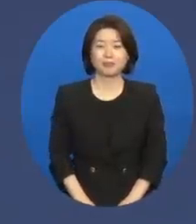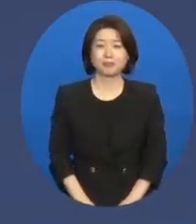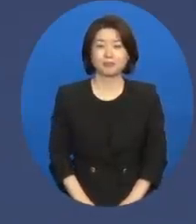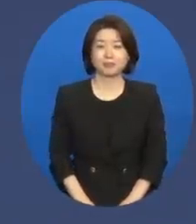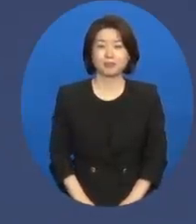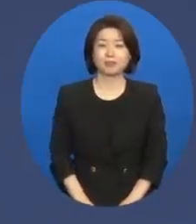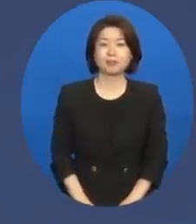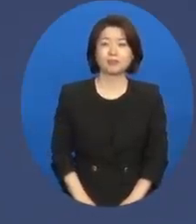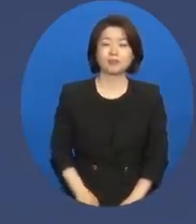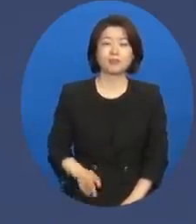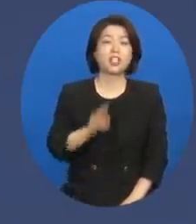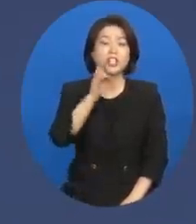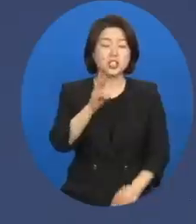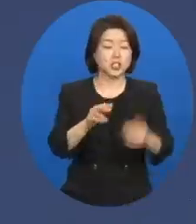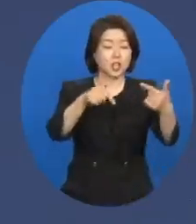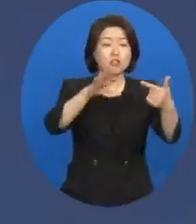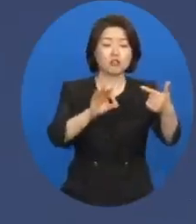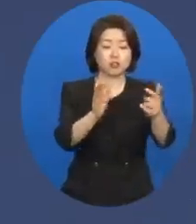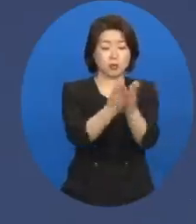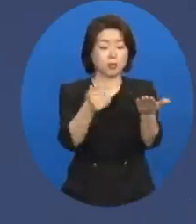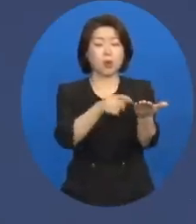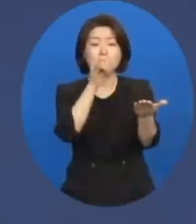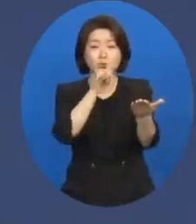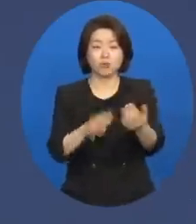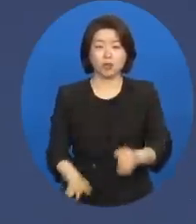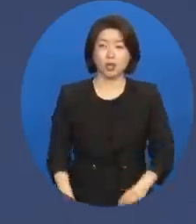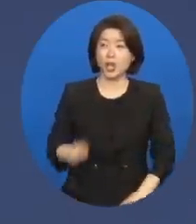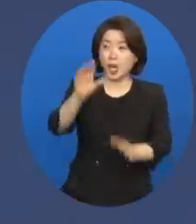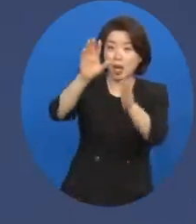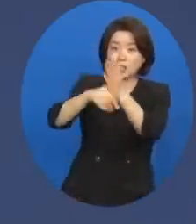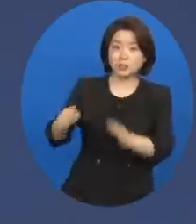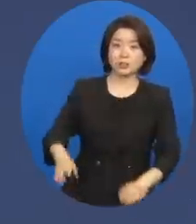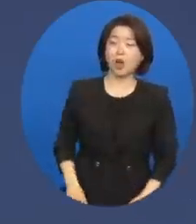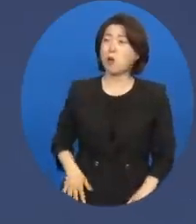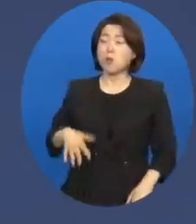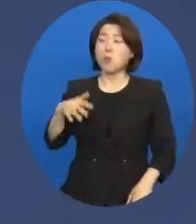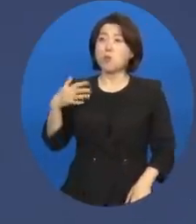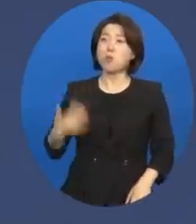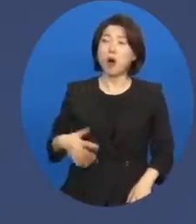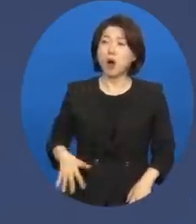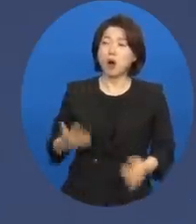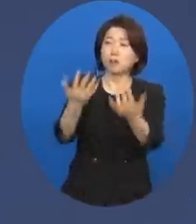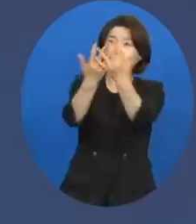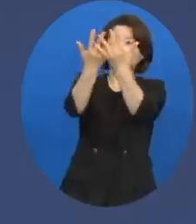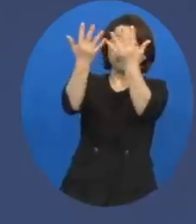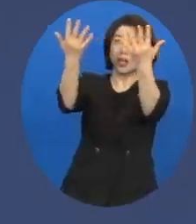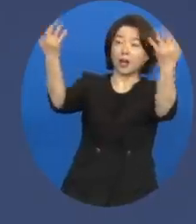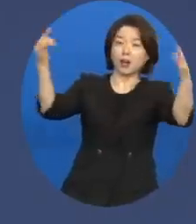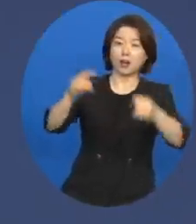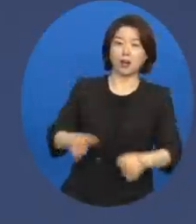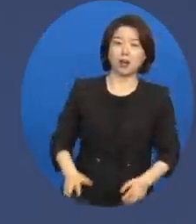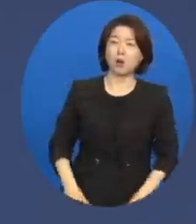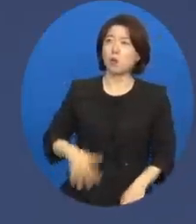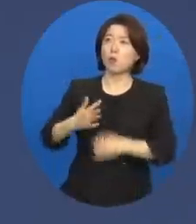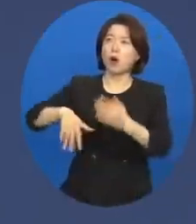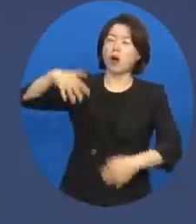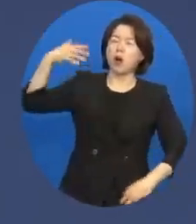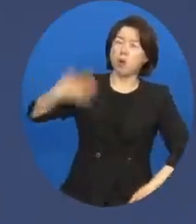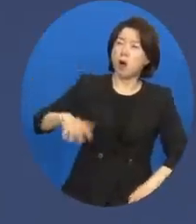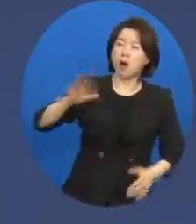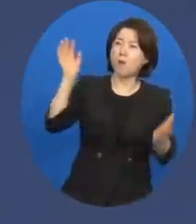그 이사야서 6장에 나와 있는 얘기예요. 그때 우와! 이야! 하나님 대단!